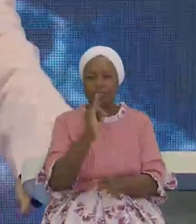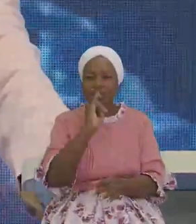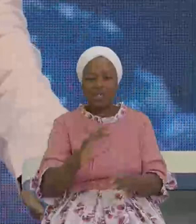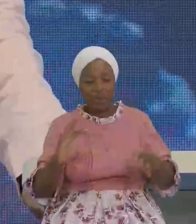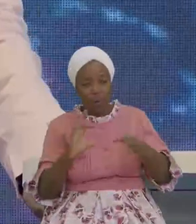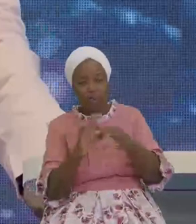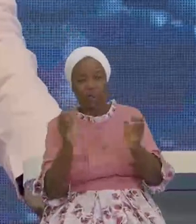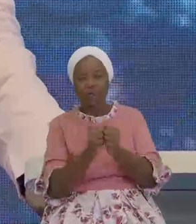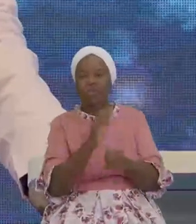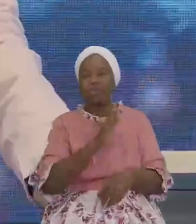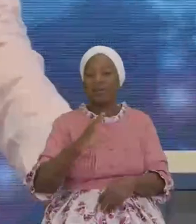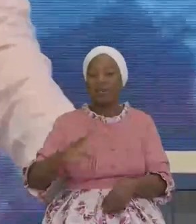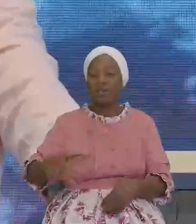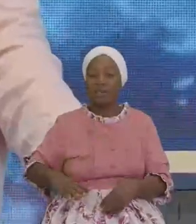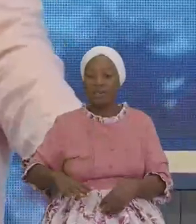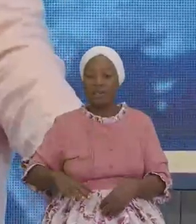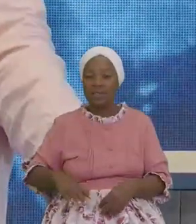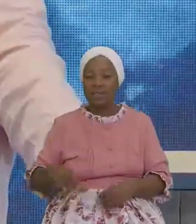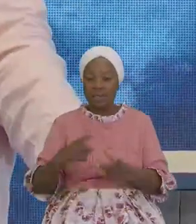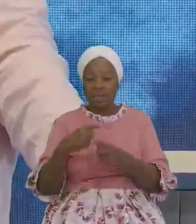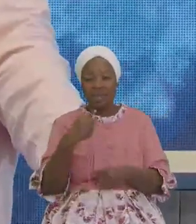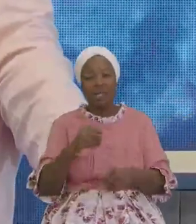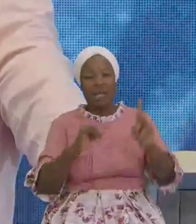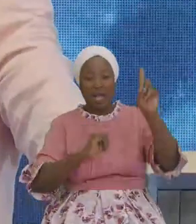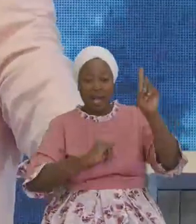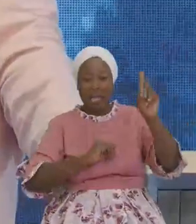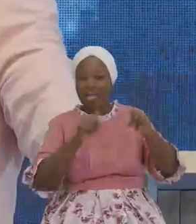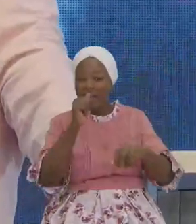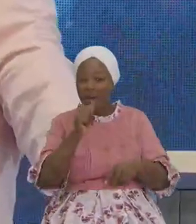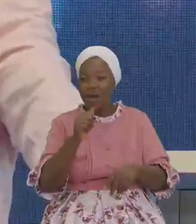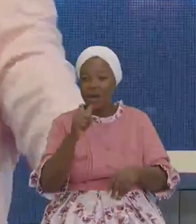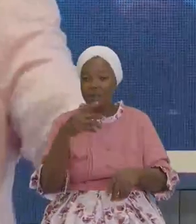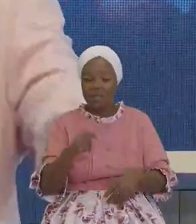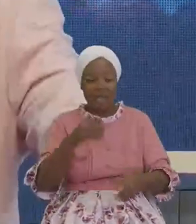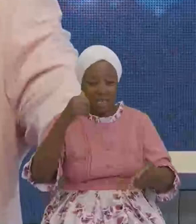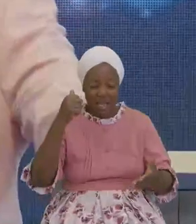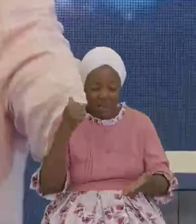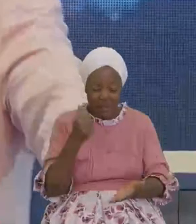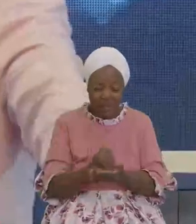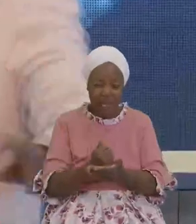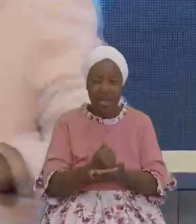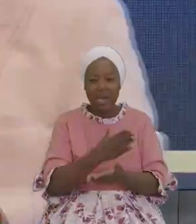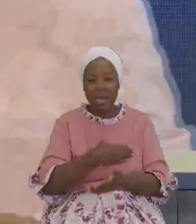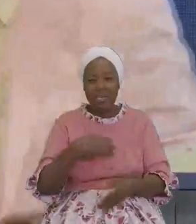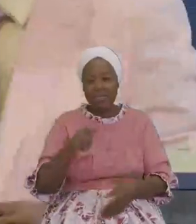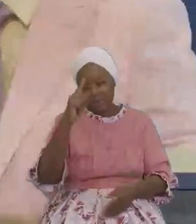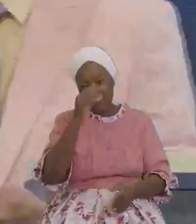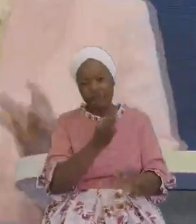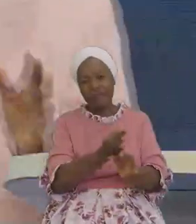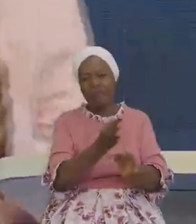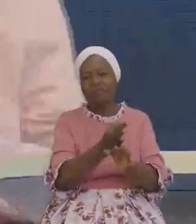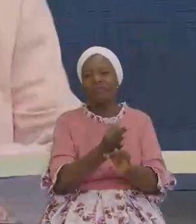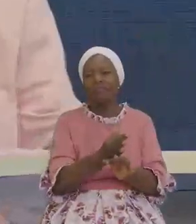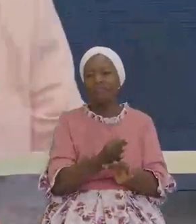Ce mot entièrement digne est connecté à Christ. Il dit, je suis